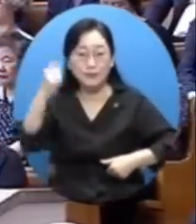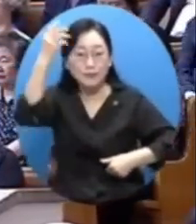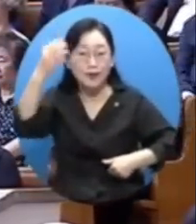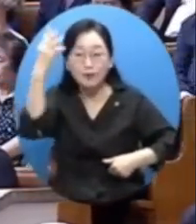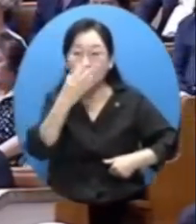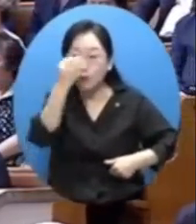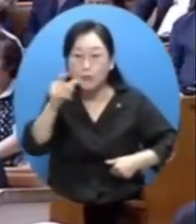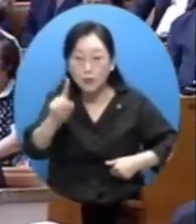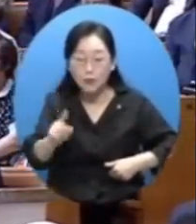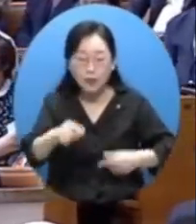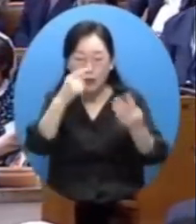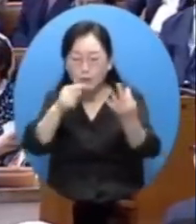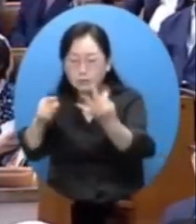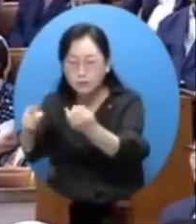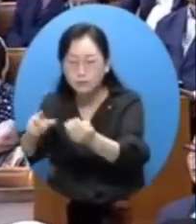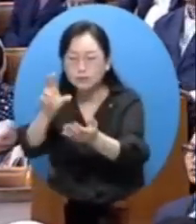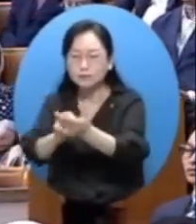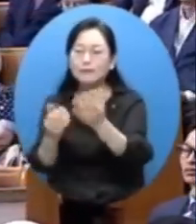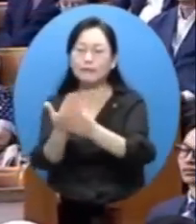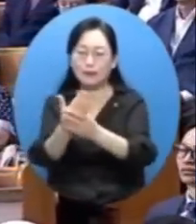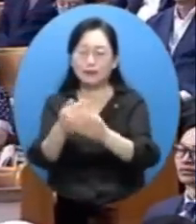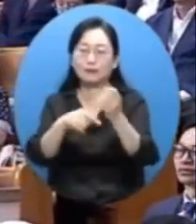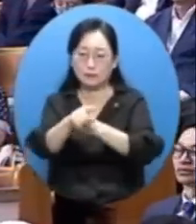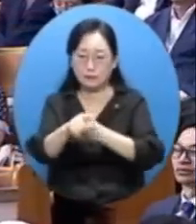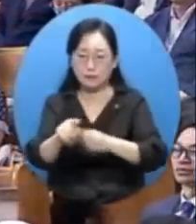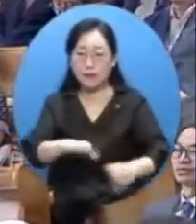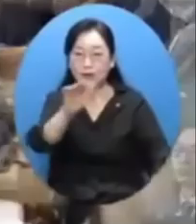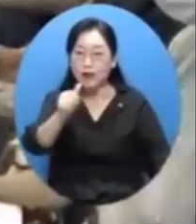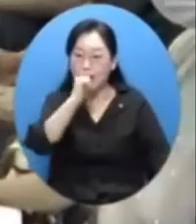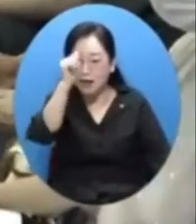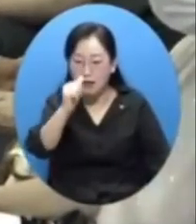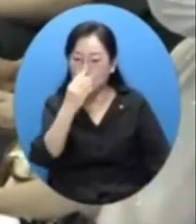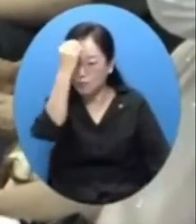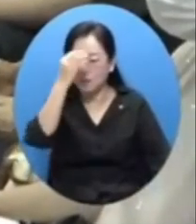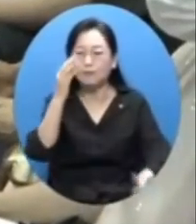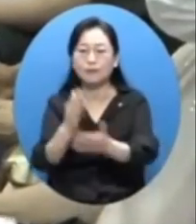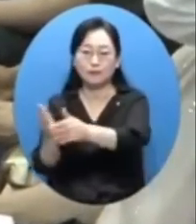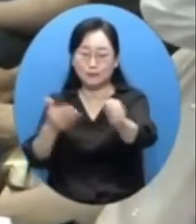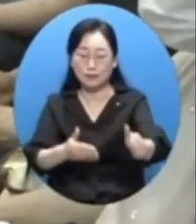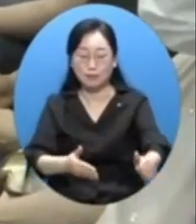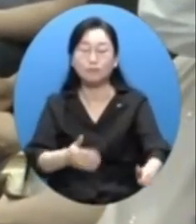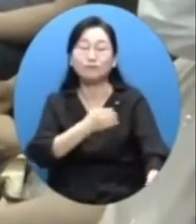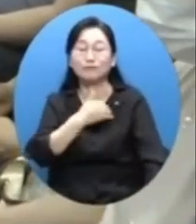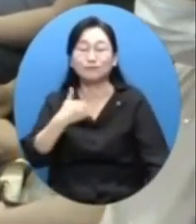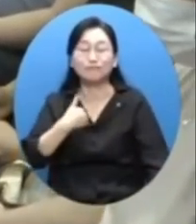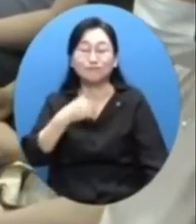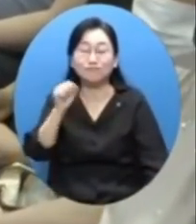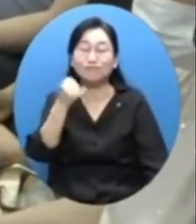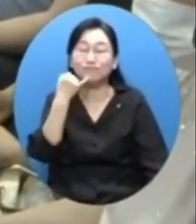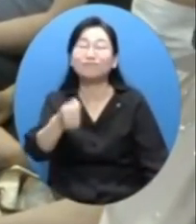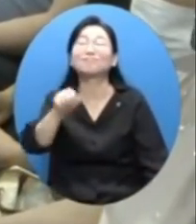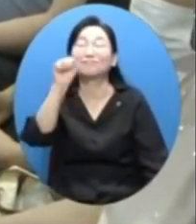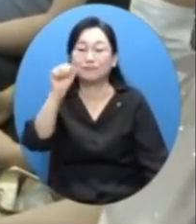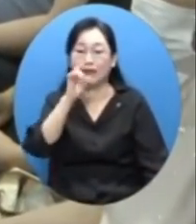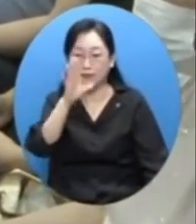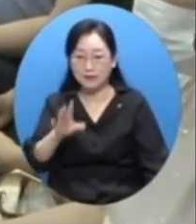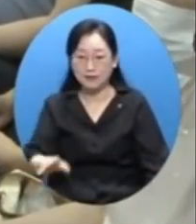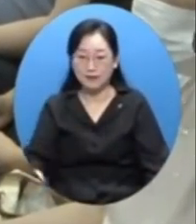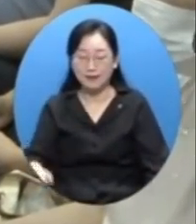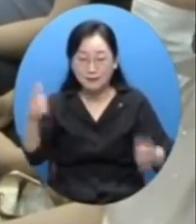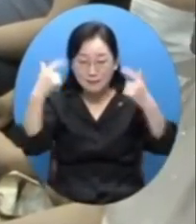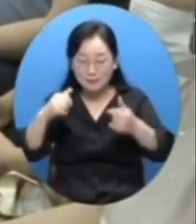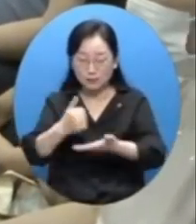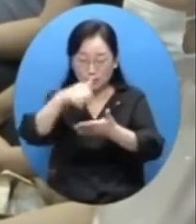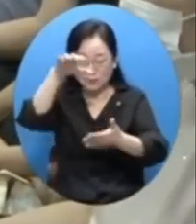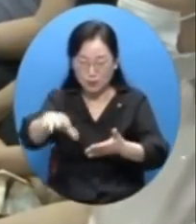교만은 이런저런 문제를 우리에게 가져오는 것입니다. 절대로 우리가 교만하면 안 됩니다. 이만하면 되었다고 고개를 들면 안 되는 것입니다. 우리는 늘 주 앞에